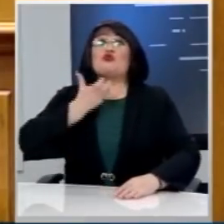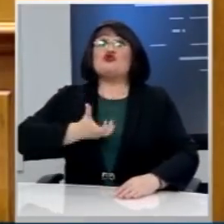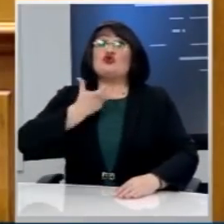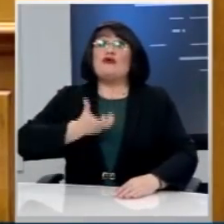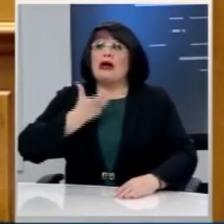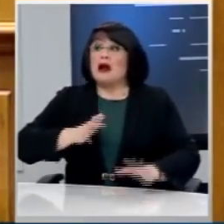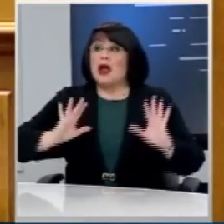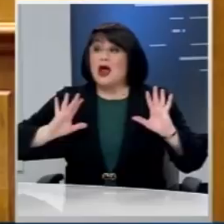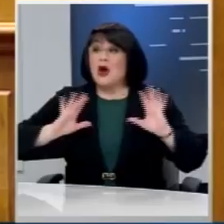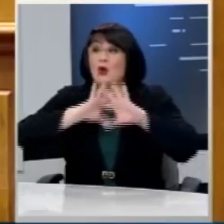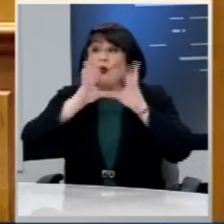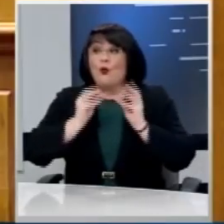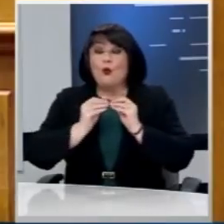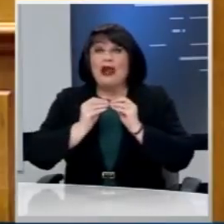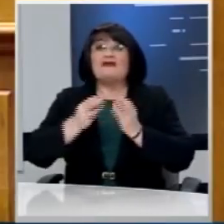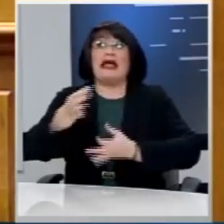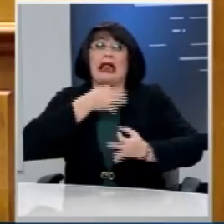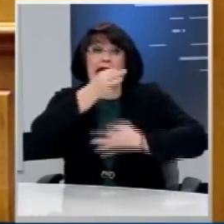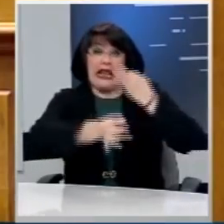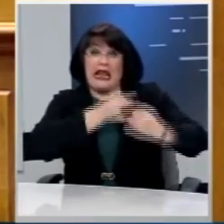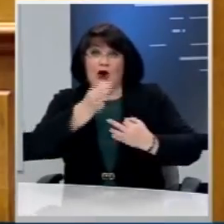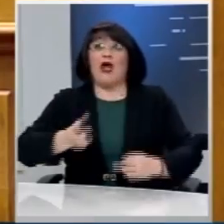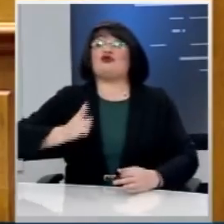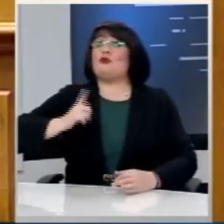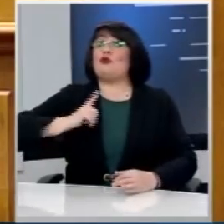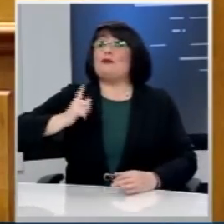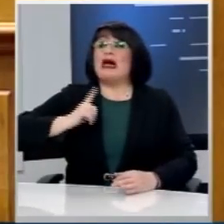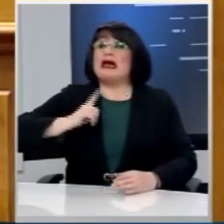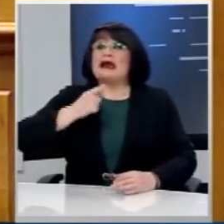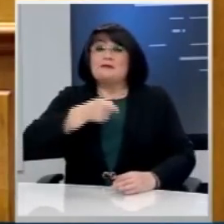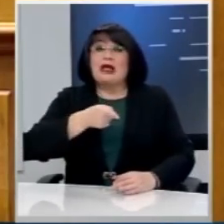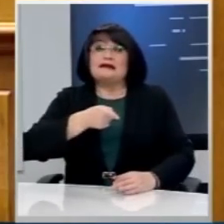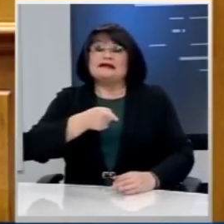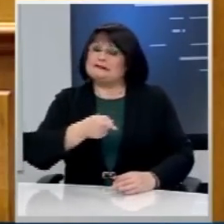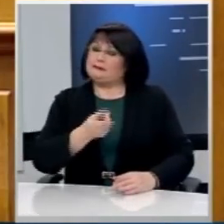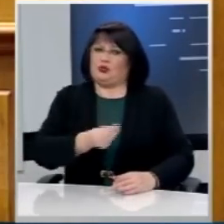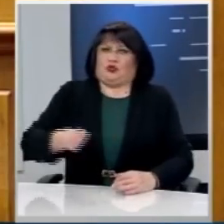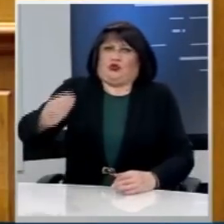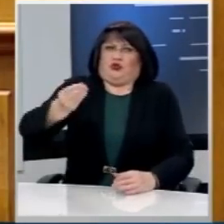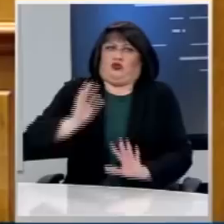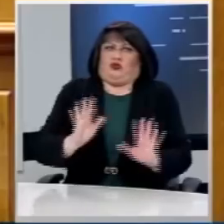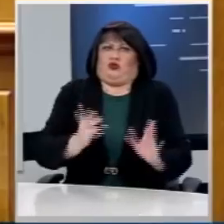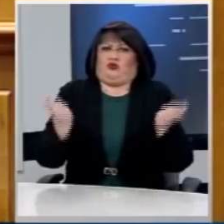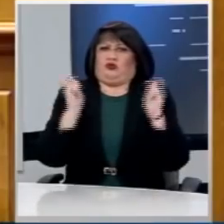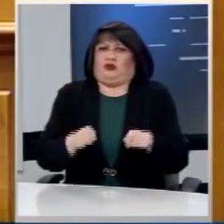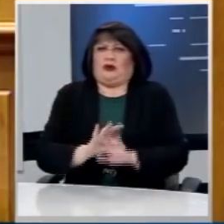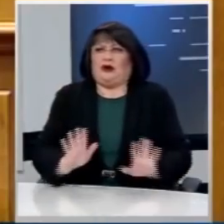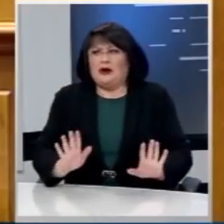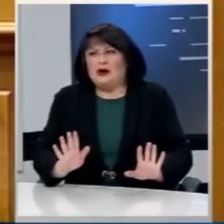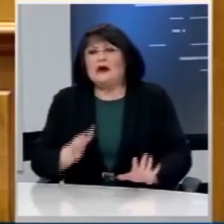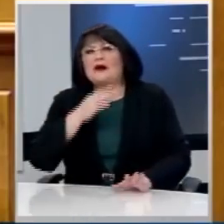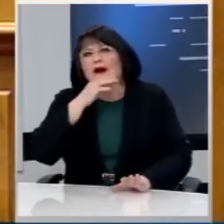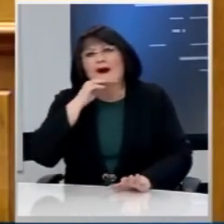από όλα αυτά. Σας λέμε ότι οι προβλέψεις σας είναι υπερβολικές και γι' αυτό